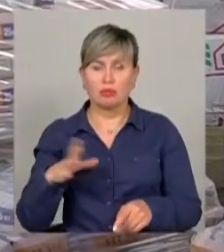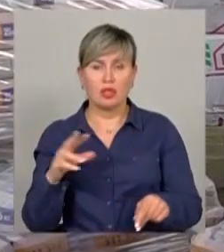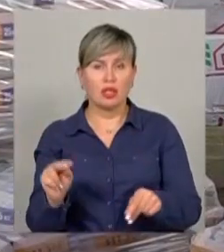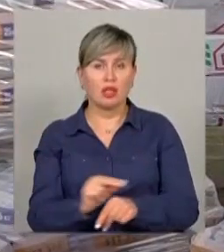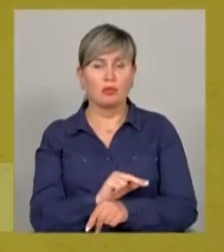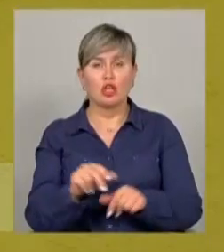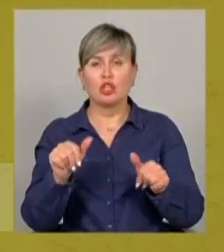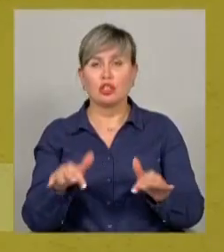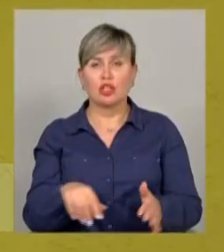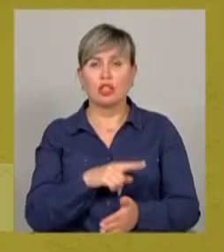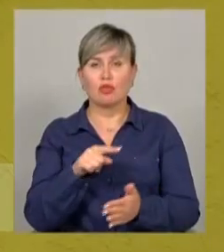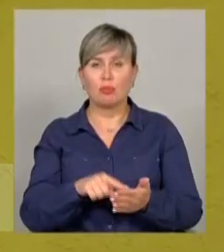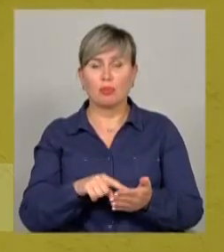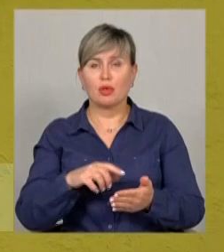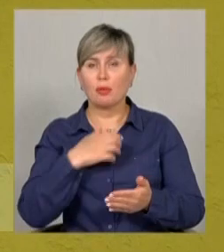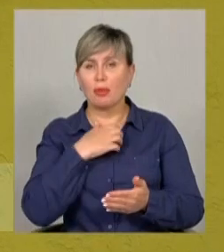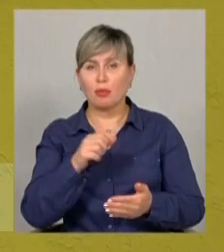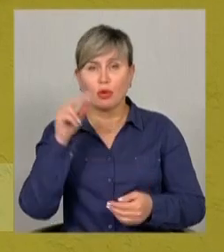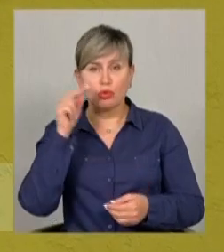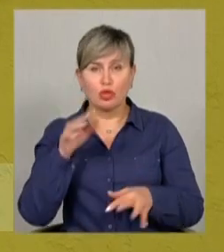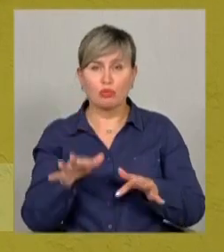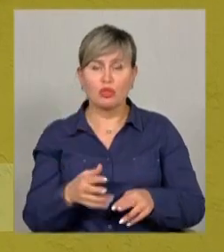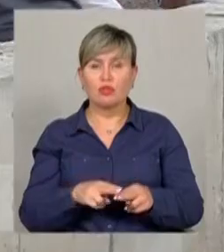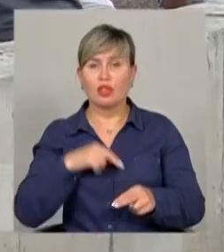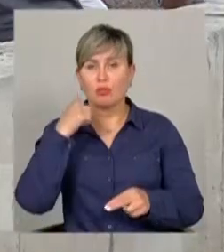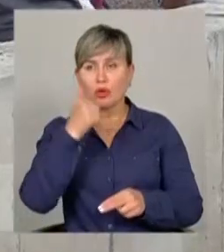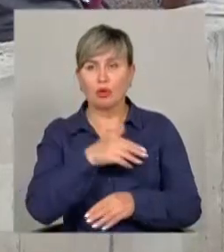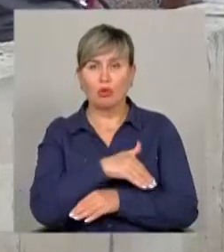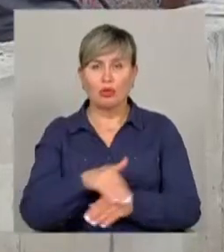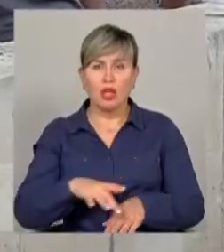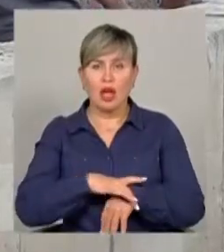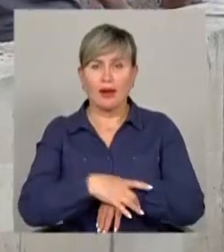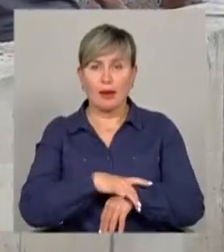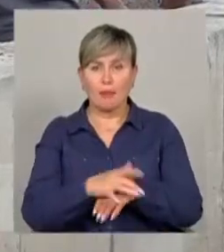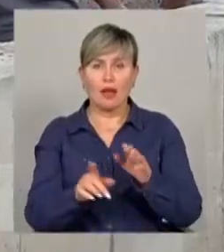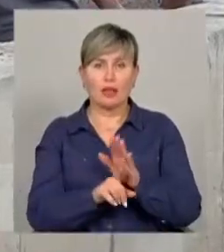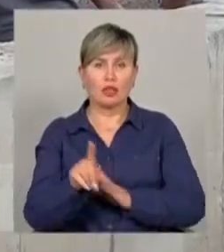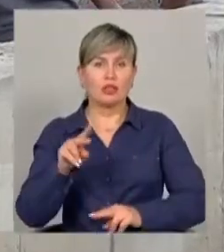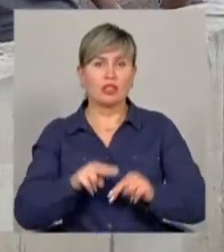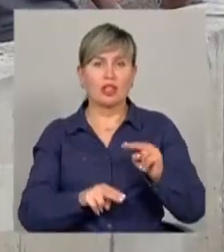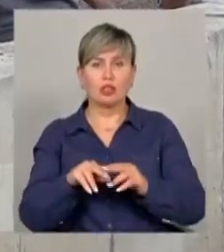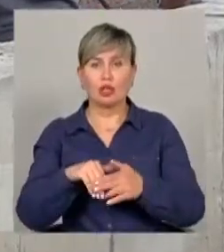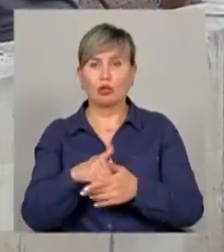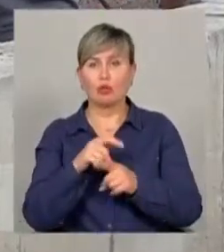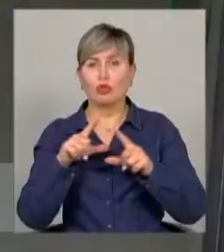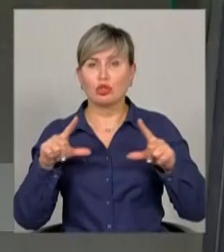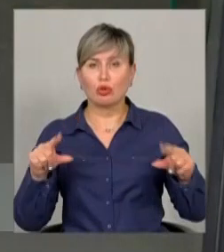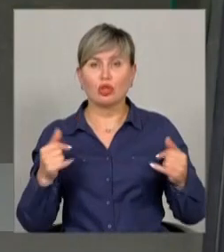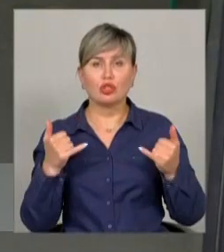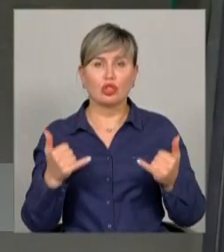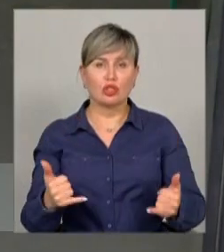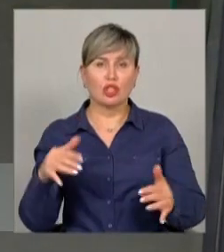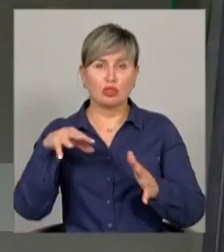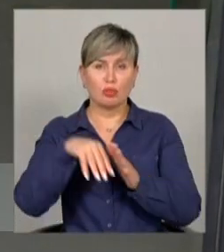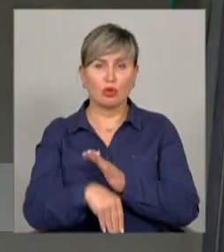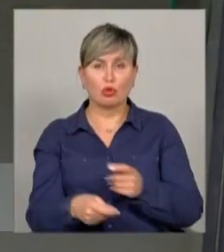Решается в районе проблема дефицита ученических мест. В этом году по проспекту Раймбека начнется строительство новой школы. Сейчас в